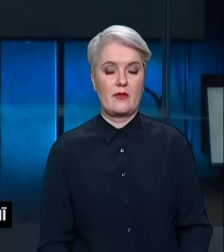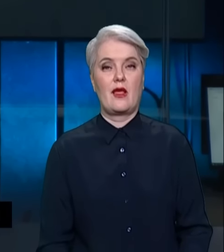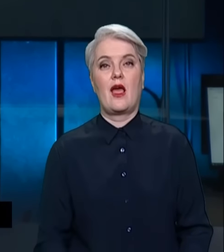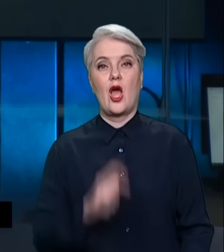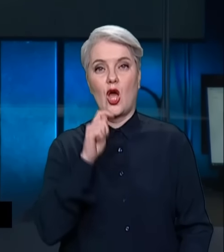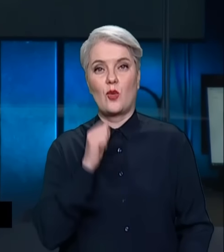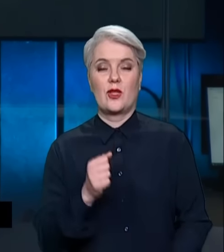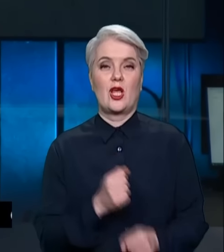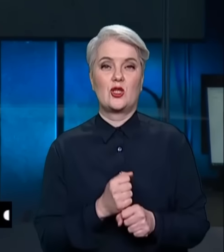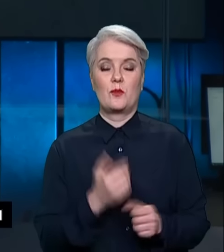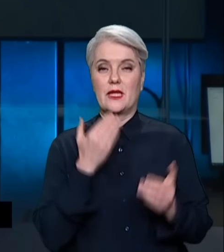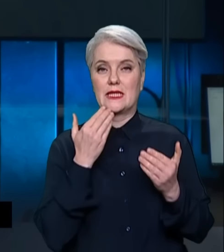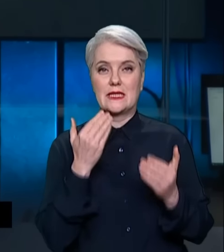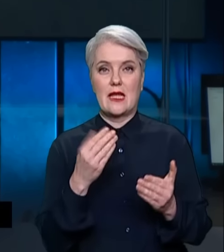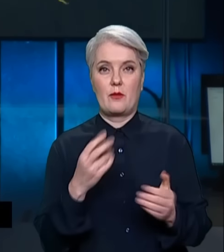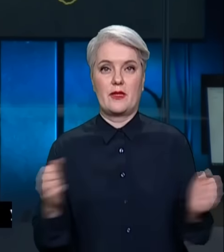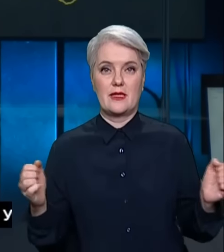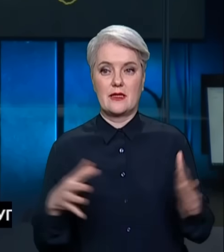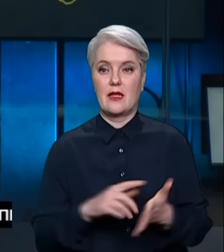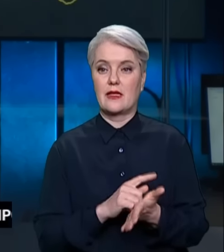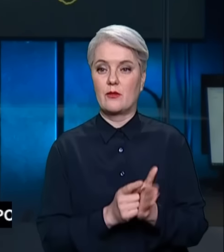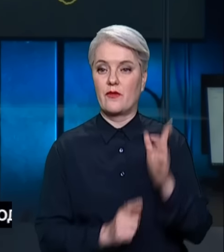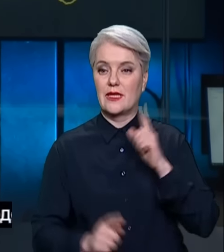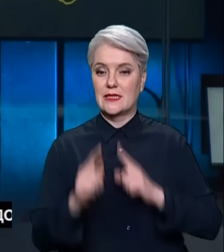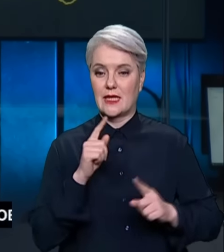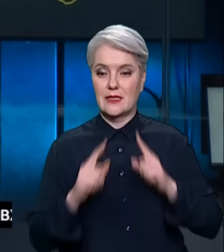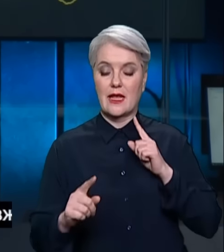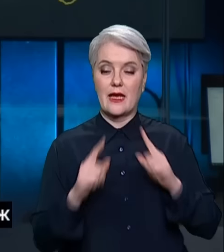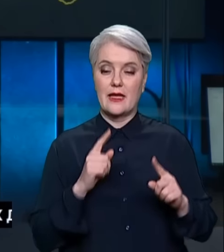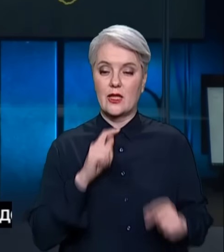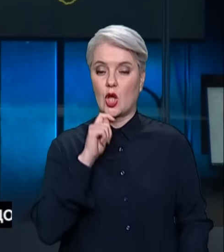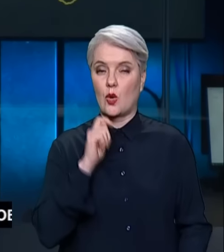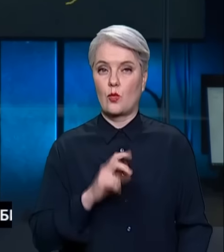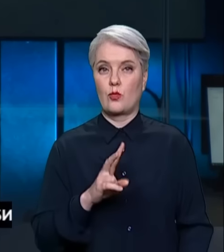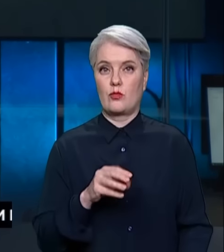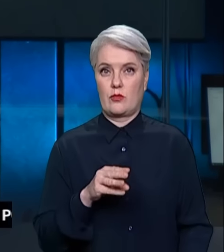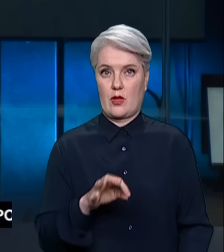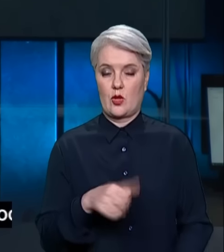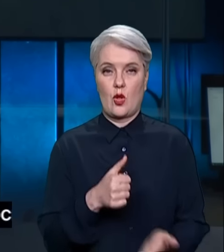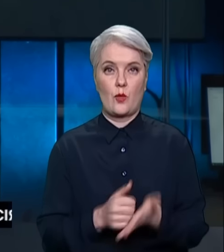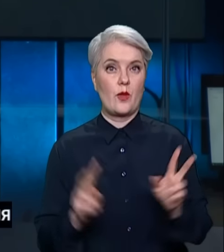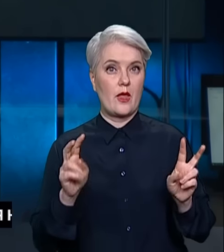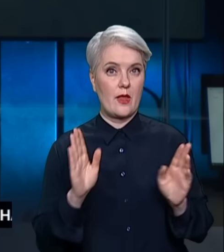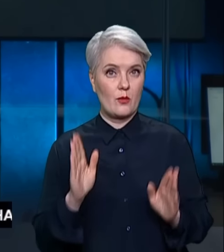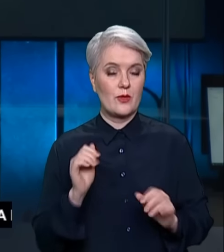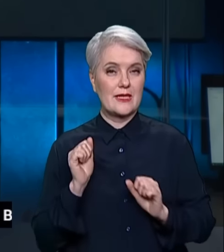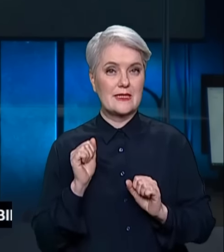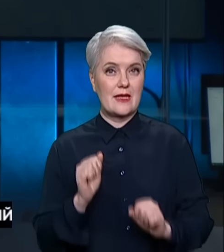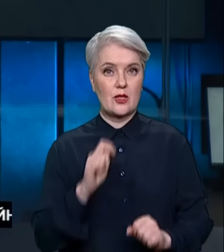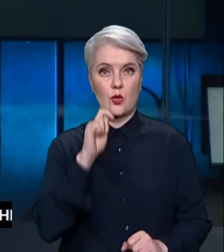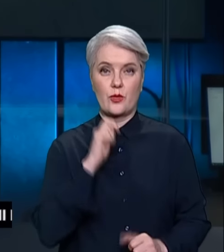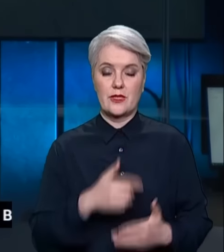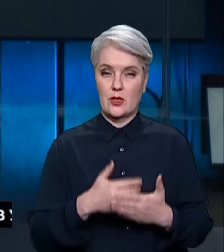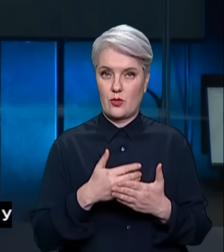Україна зробить запит на скликання термінового засідання Ради Україна-НАТО. Головною темою буде захист українського